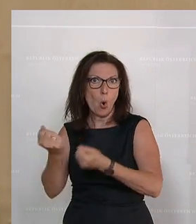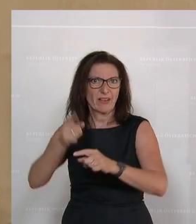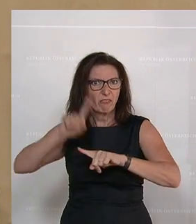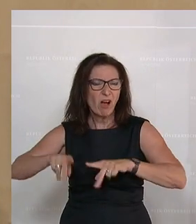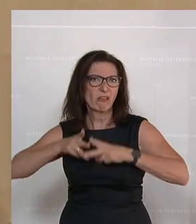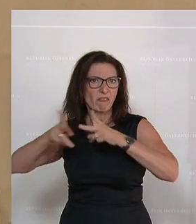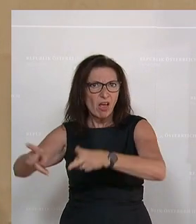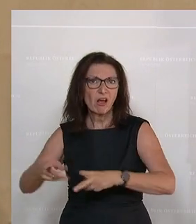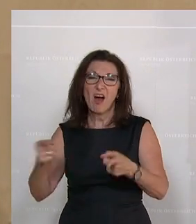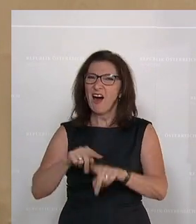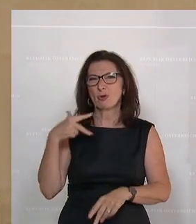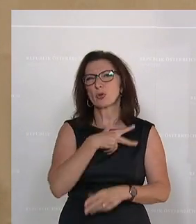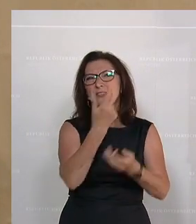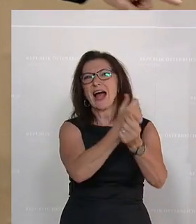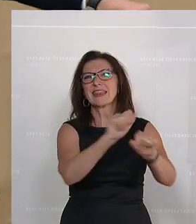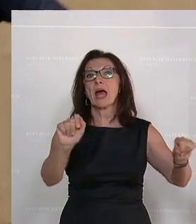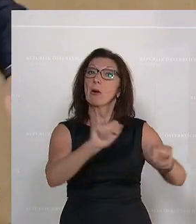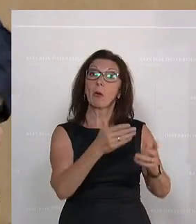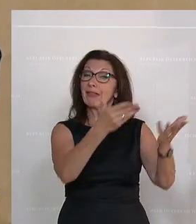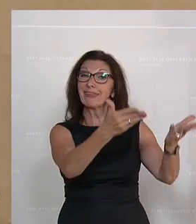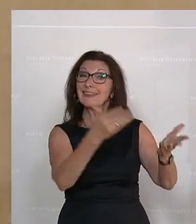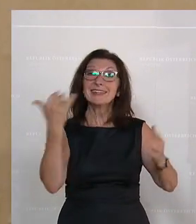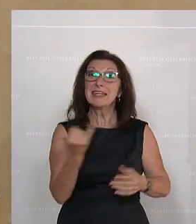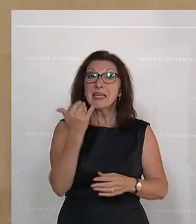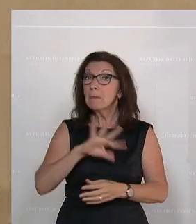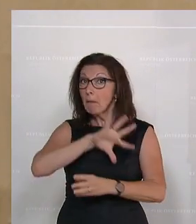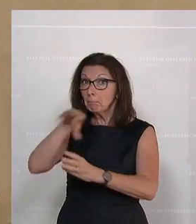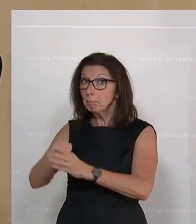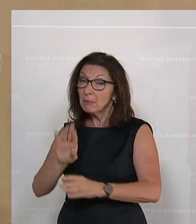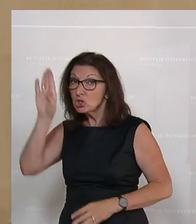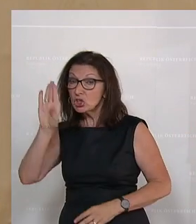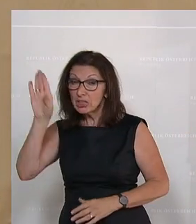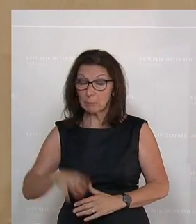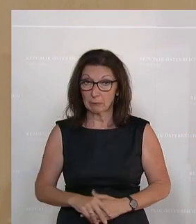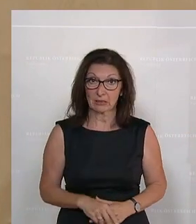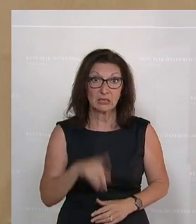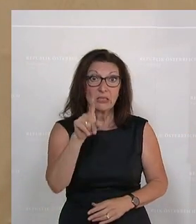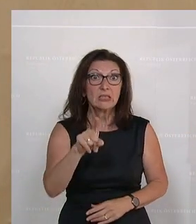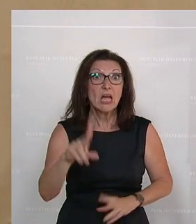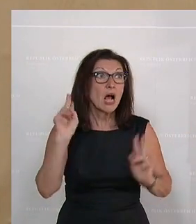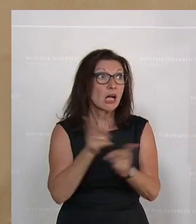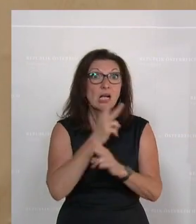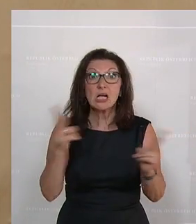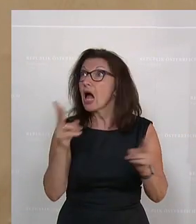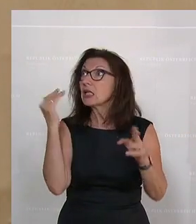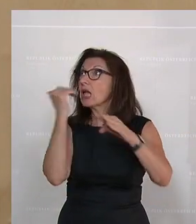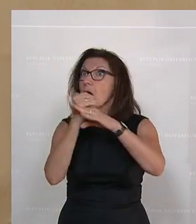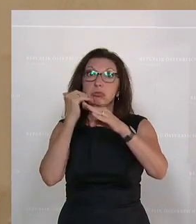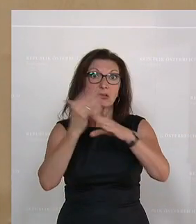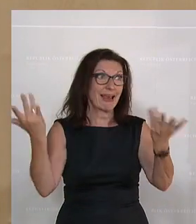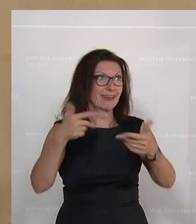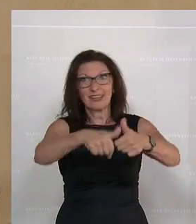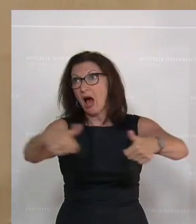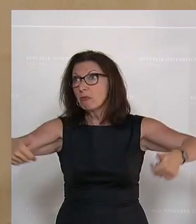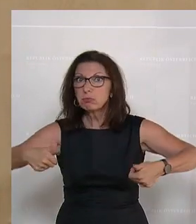in der sozialdemokratie immer ganz leiser ist weiß überall mit dabei sind den können sie gar nicht abfedern mit irgendwelchen paketen und